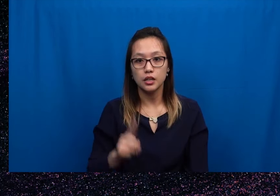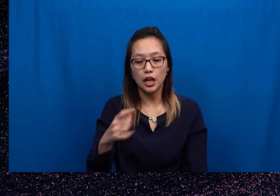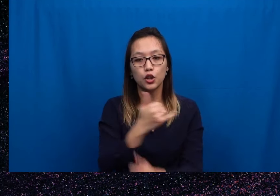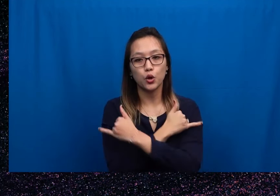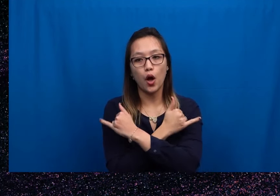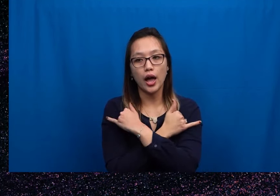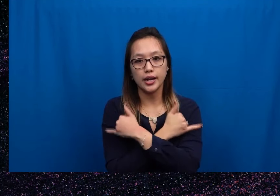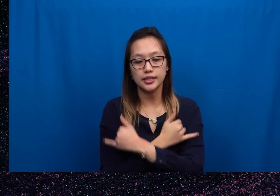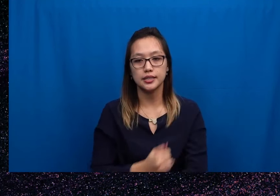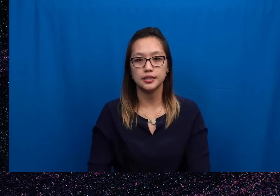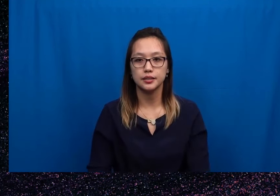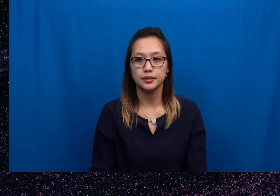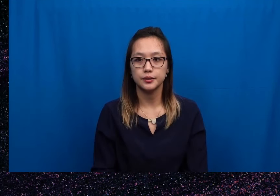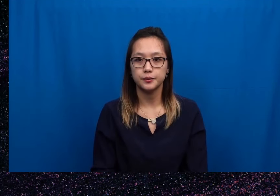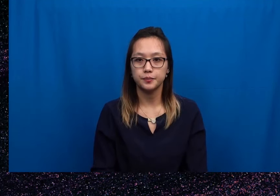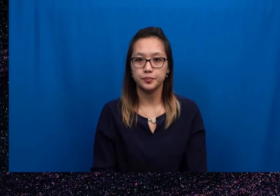berkata,